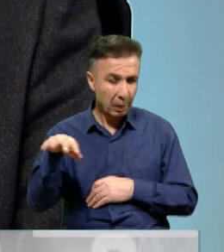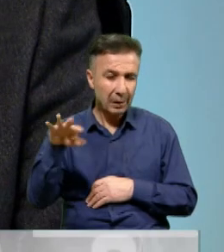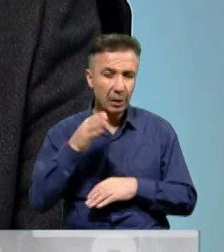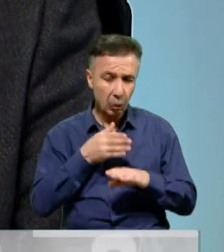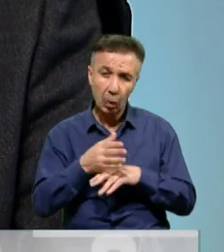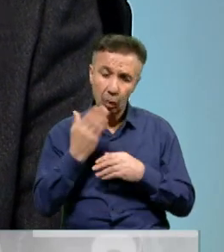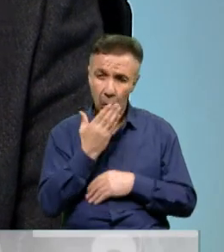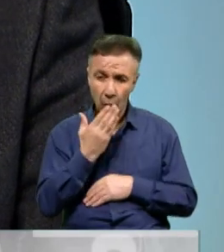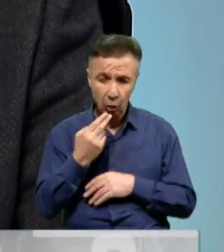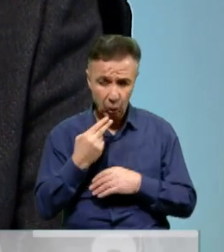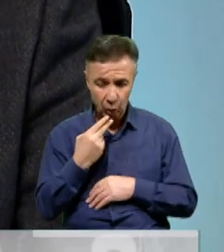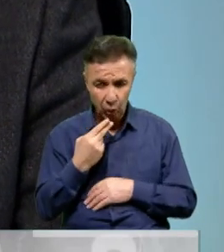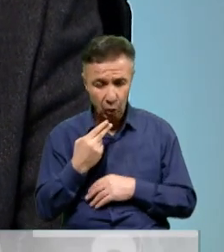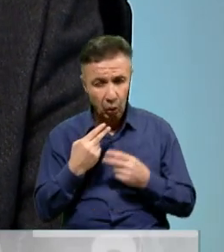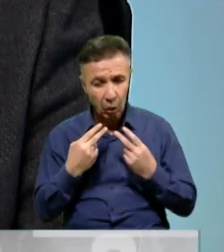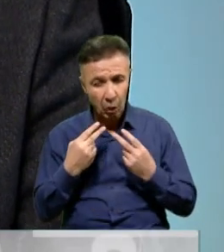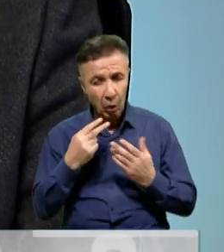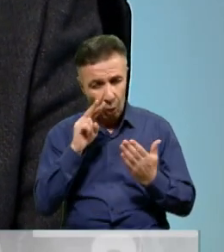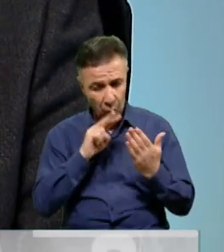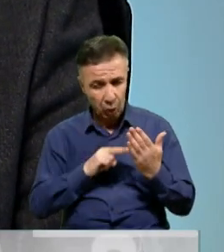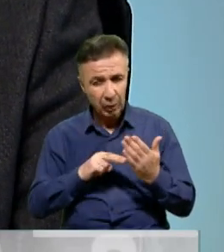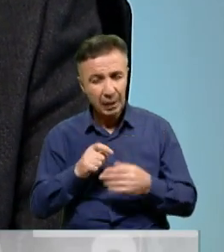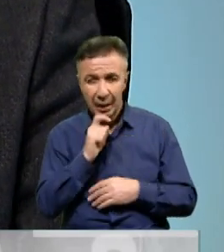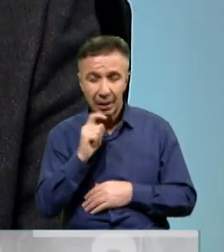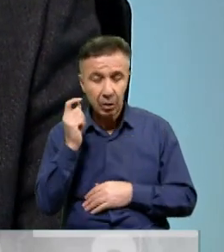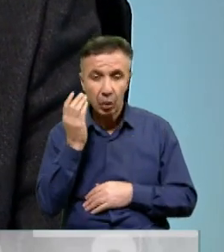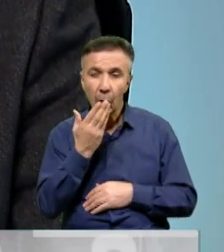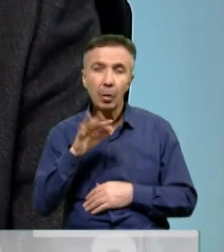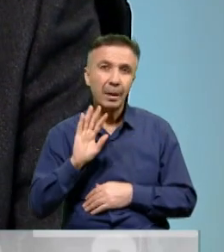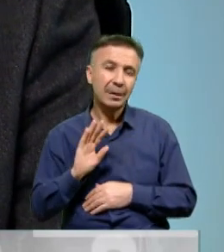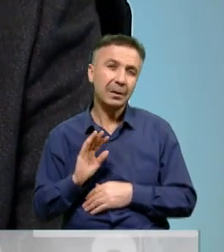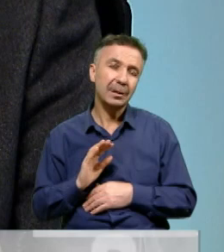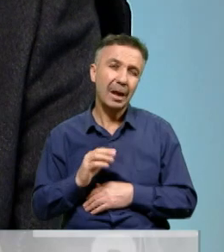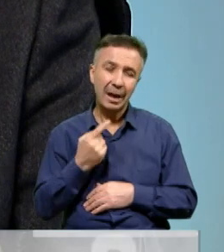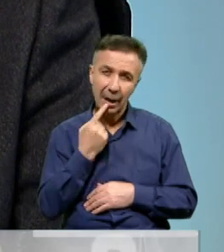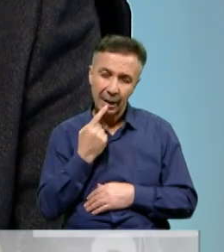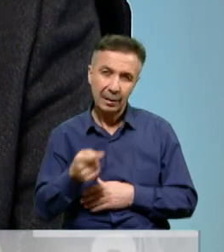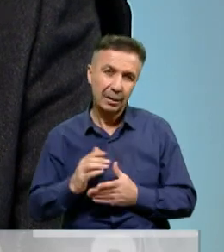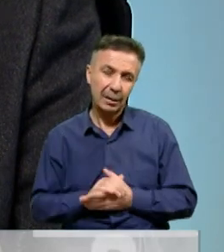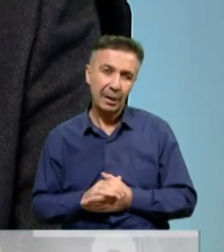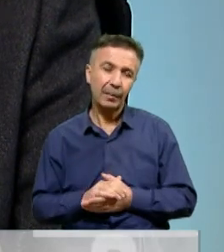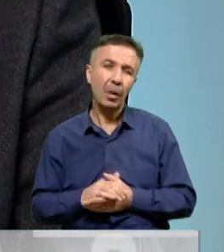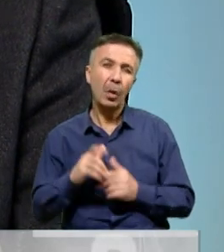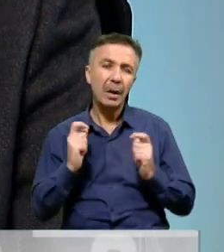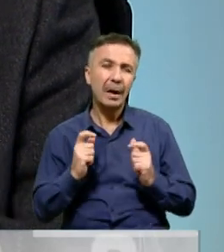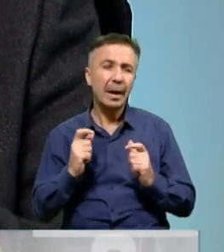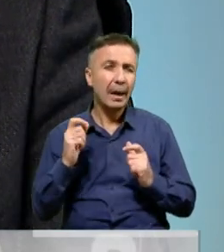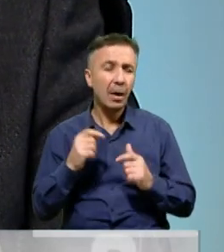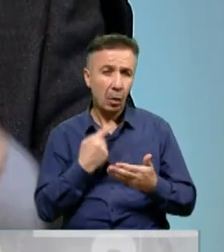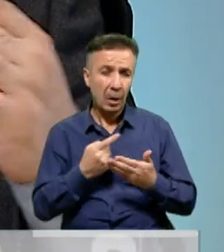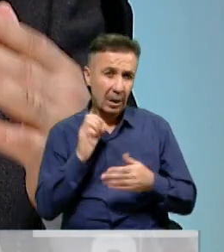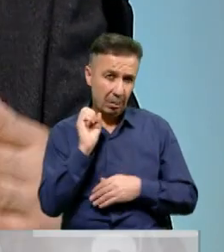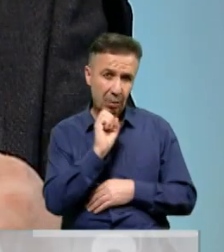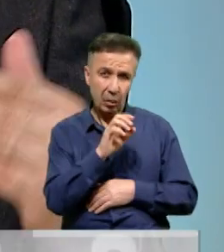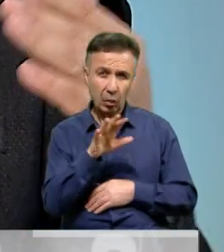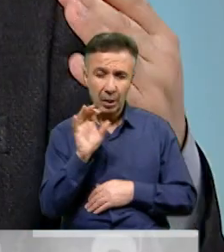yanlış okumasınlar, farklı farklı şeylere gitmesinler diye oralara gönderildi. Zaten